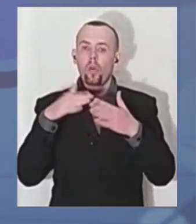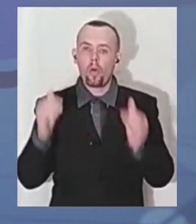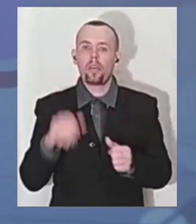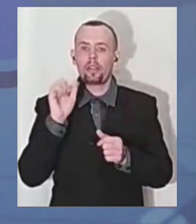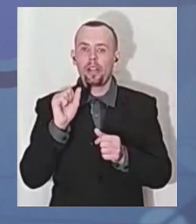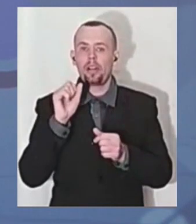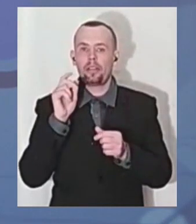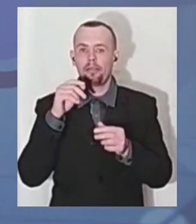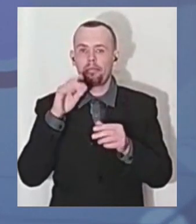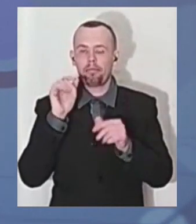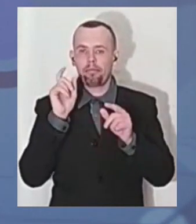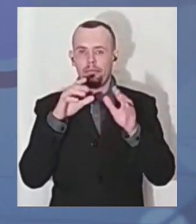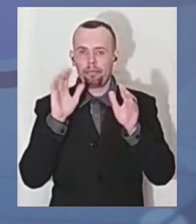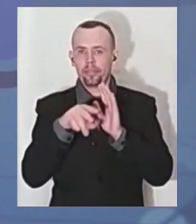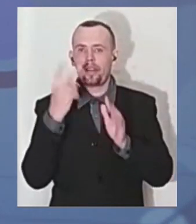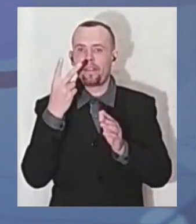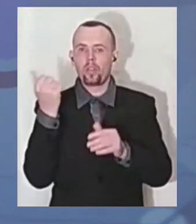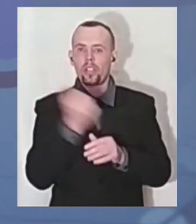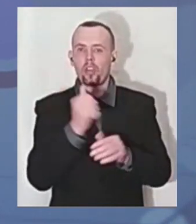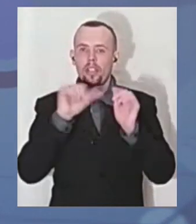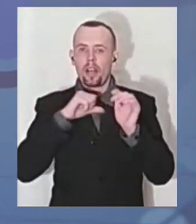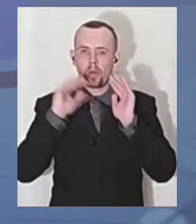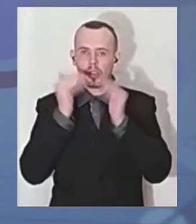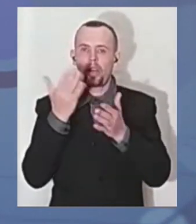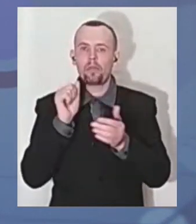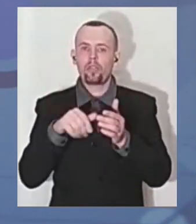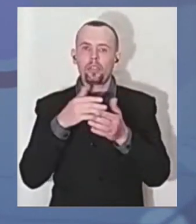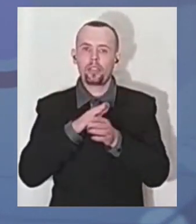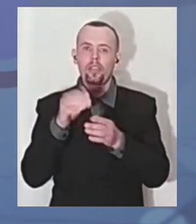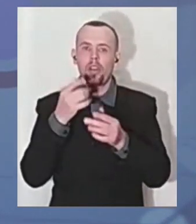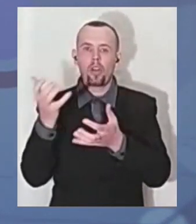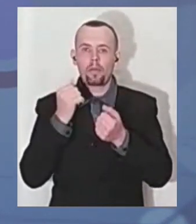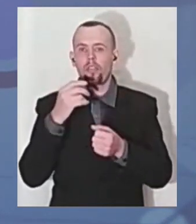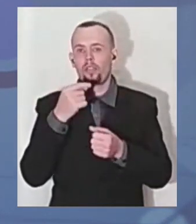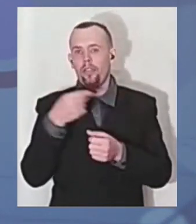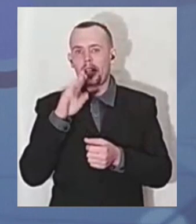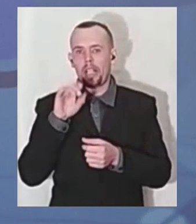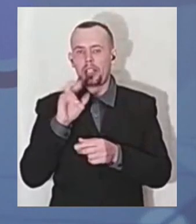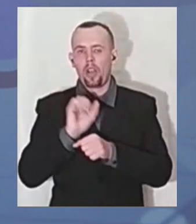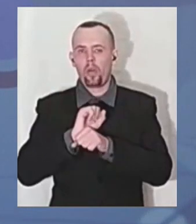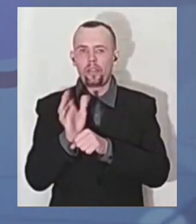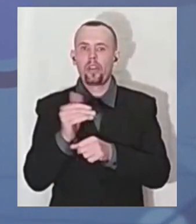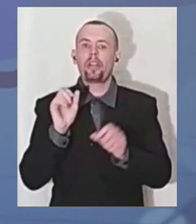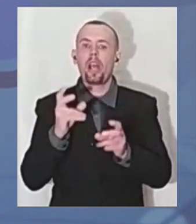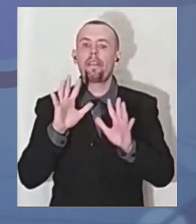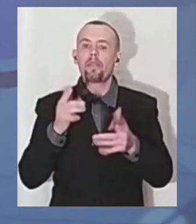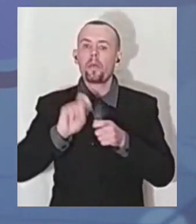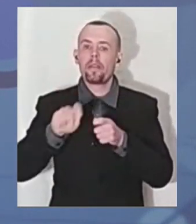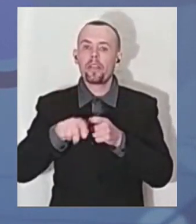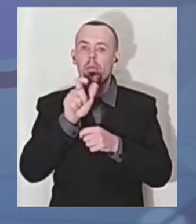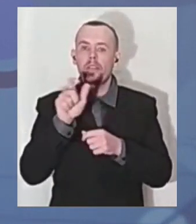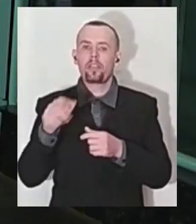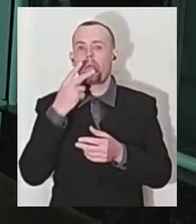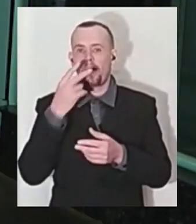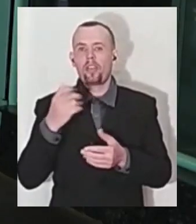двотижневу самоізоляцію, яку можна завершити достроково, отримавши негативний тест на ковід. Як відбувається перевірка пасажирів, бачили наші